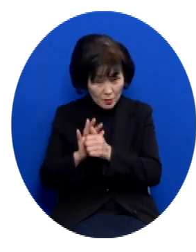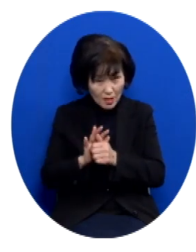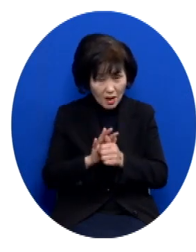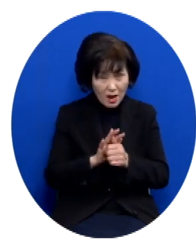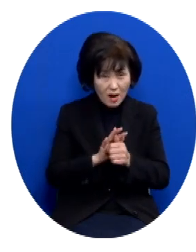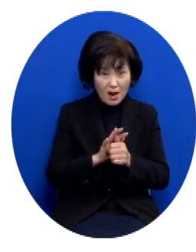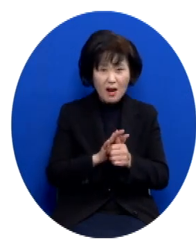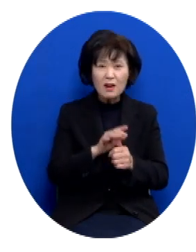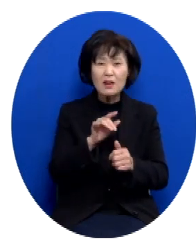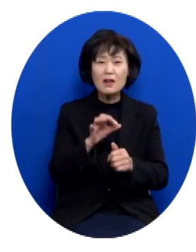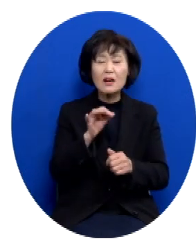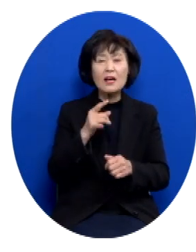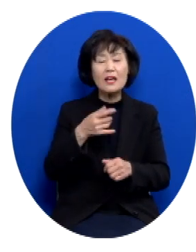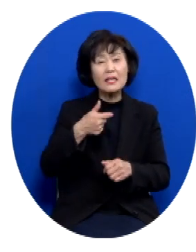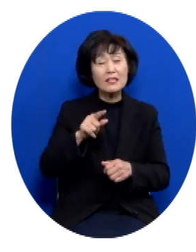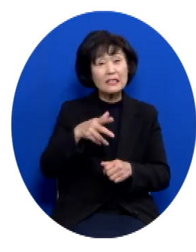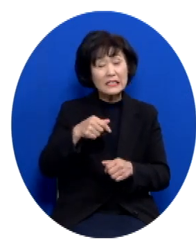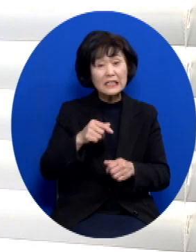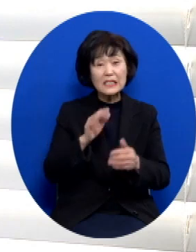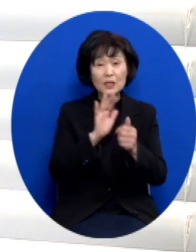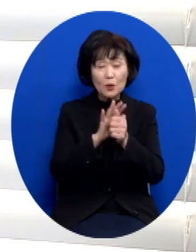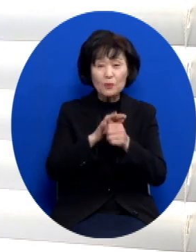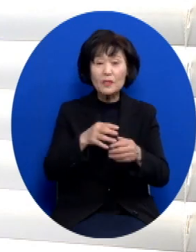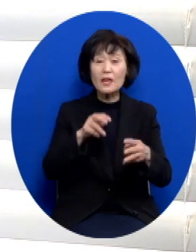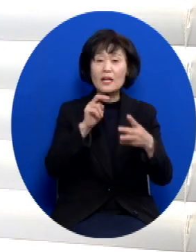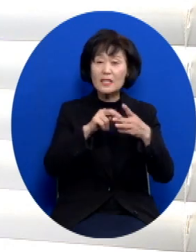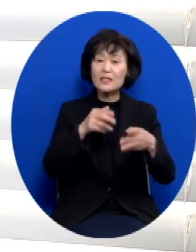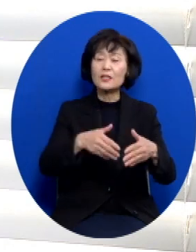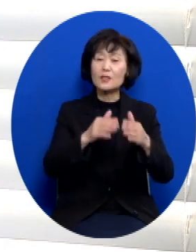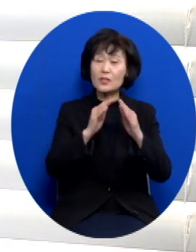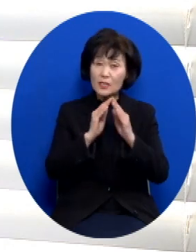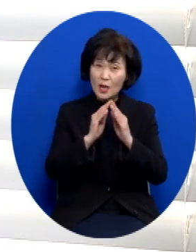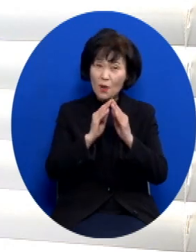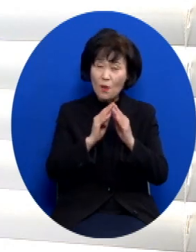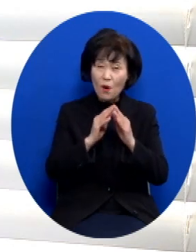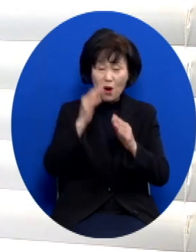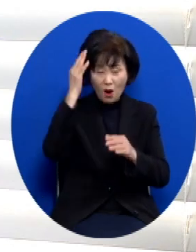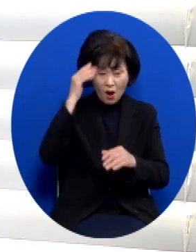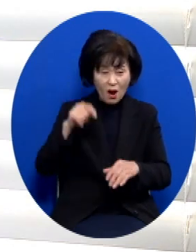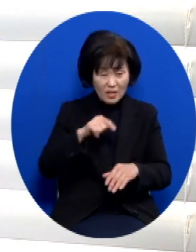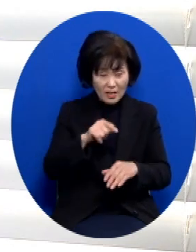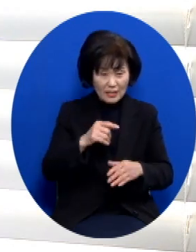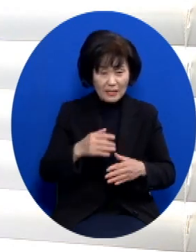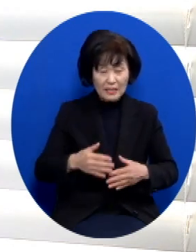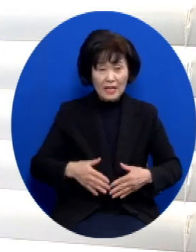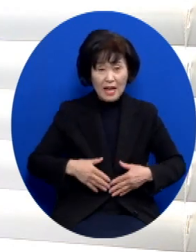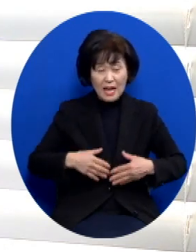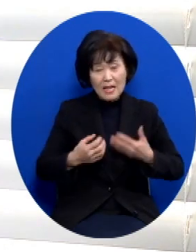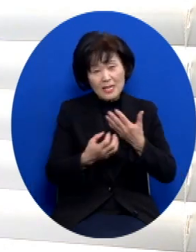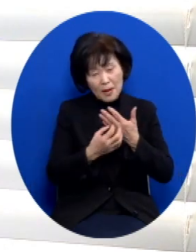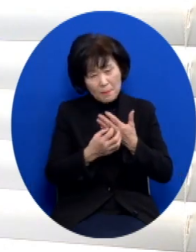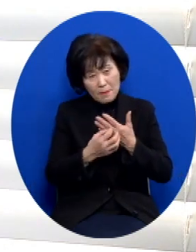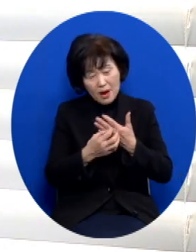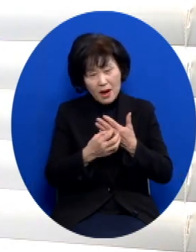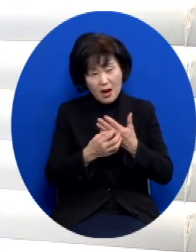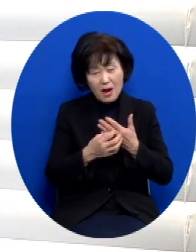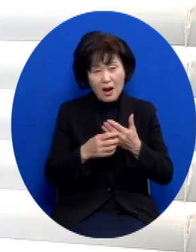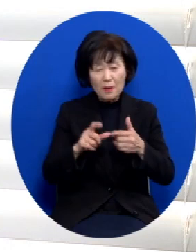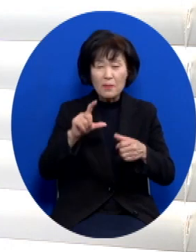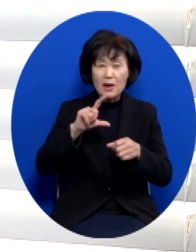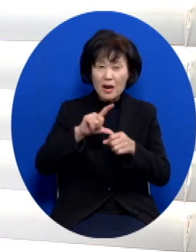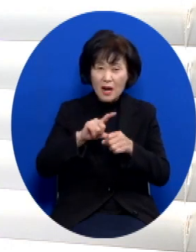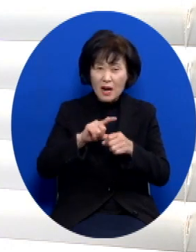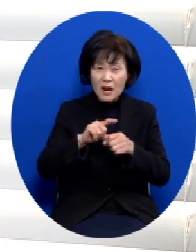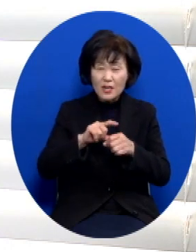좀 연탄 외에 난방유를 비롯해서 도시가스 뭐 또 수도